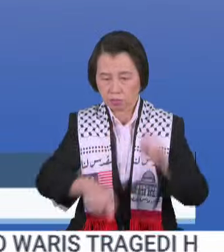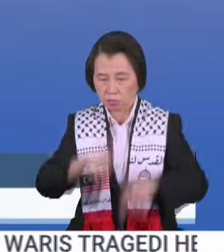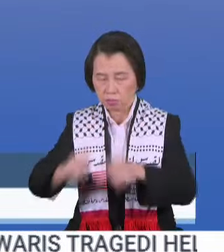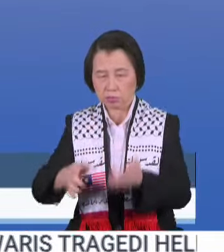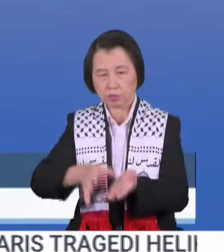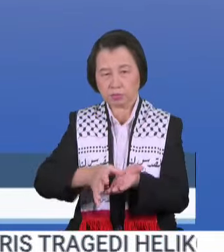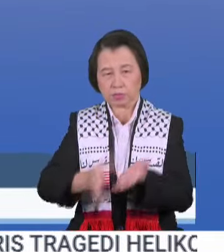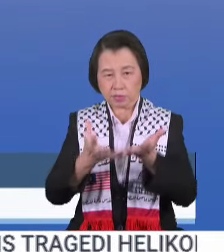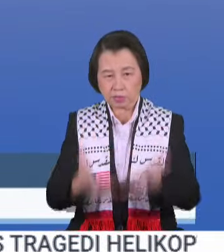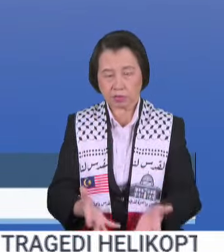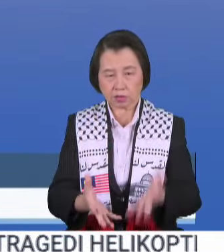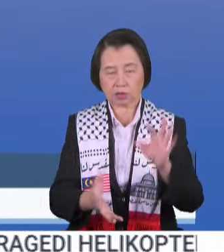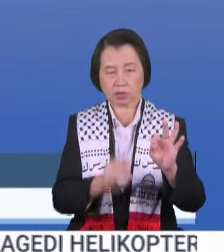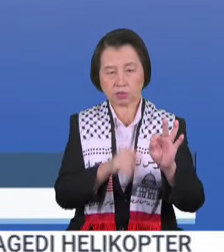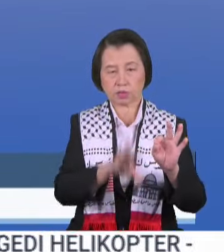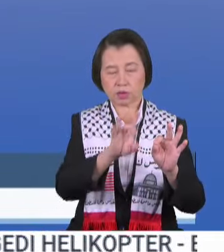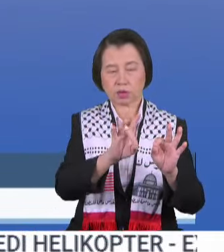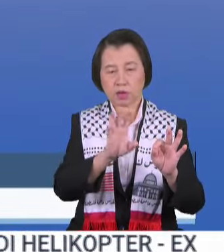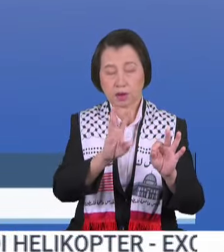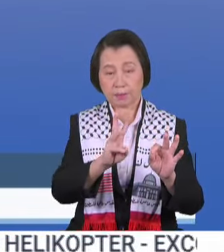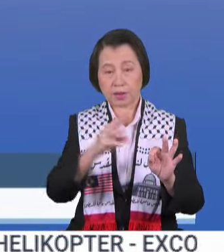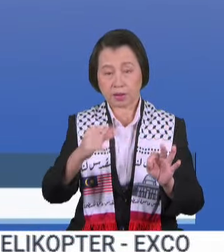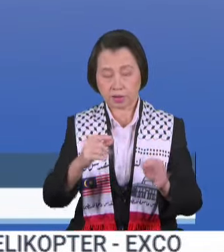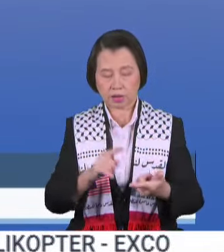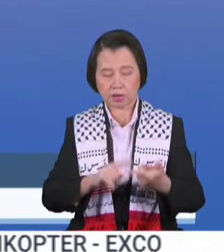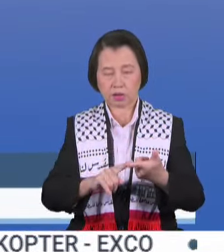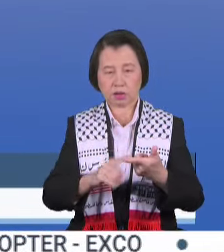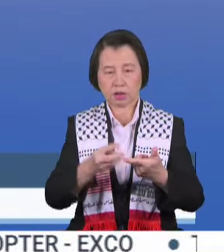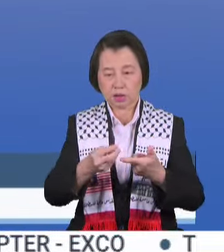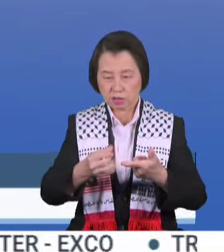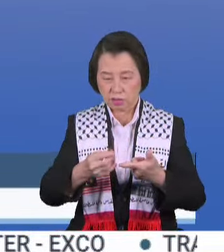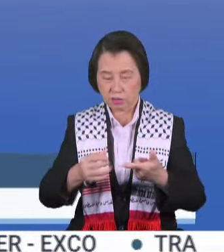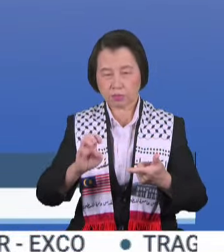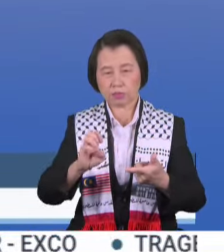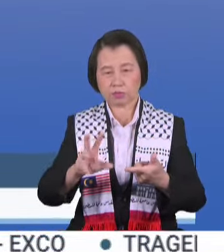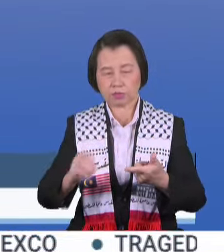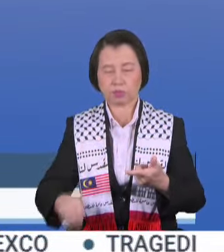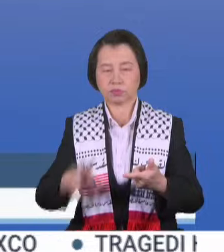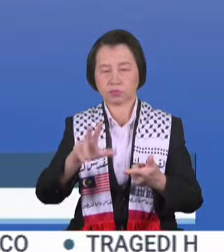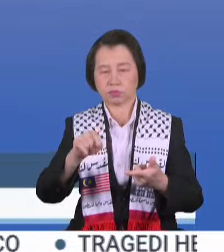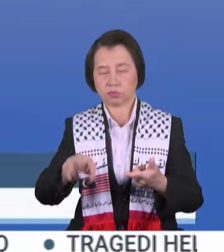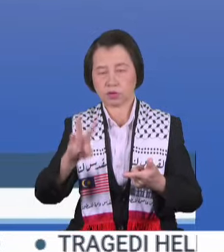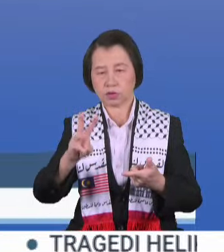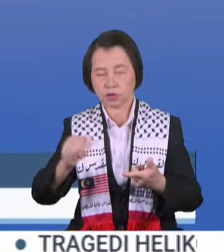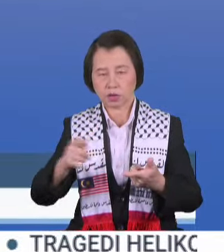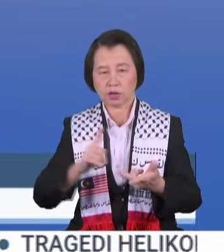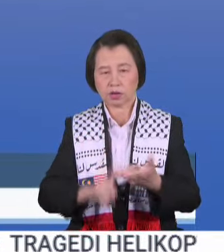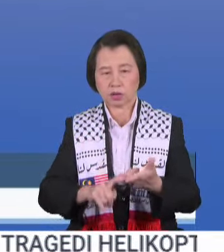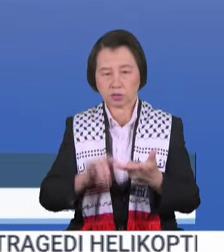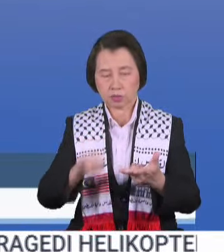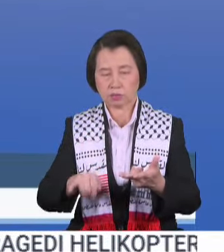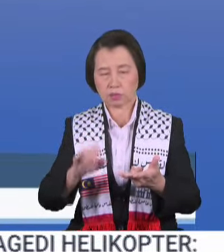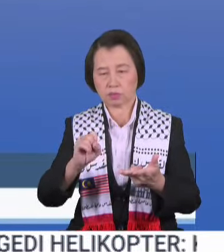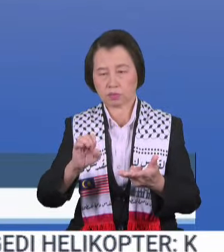ketamin seberat 9.68 gram, serbuk ekstasi 15.36 gram dan pil